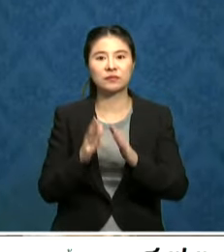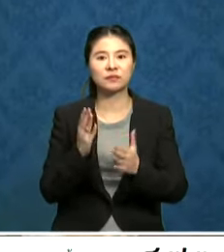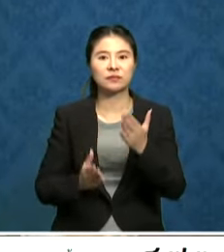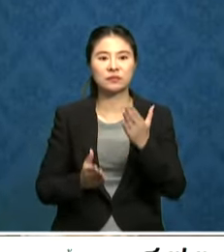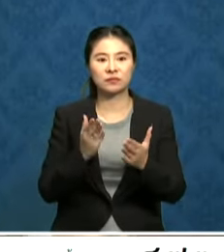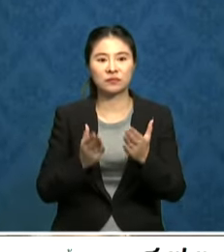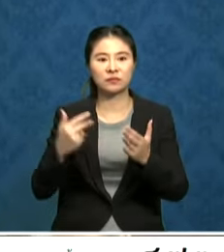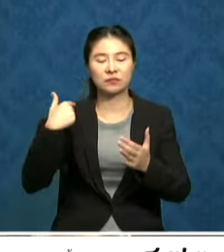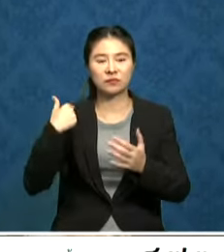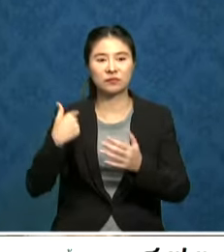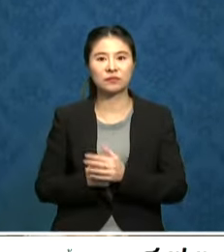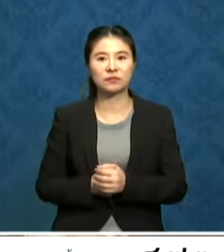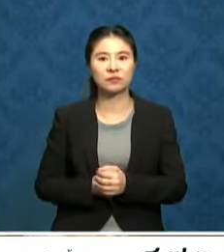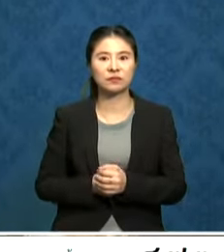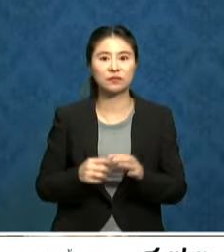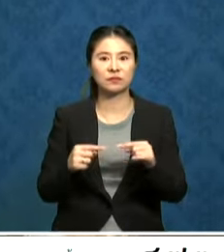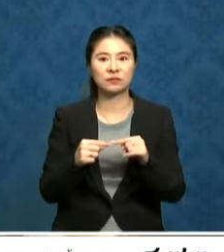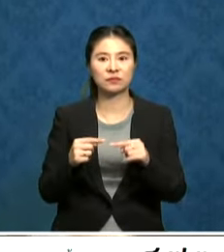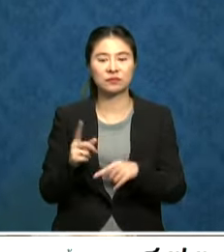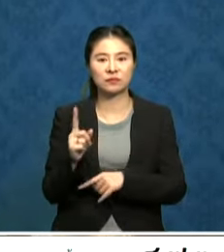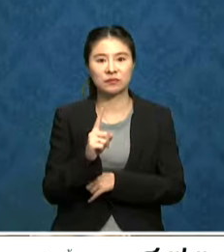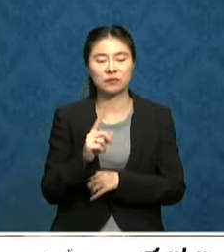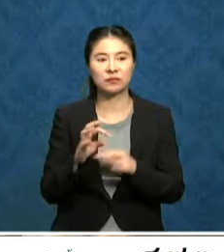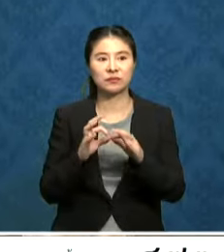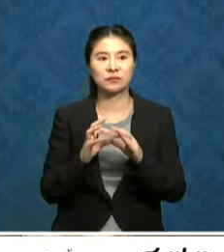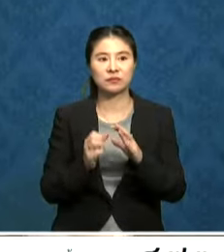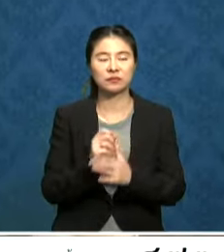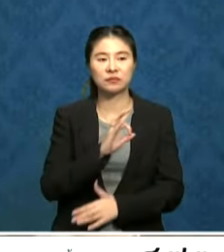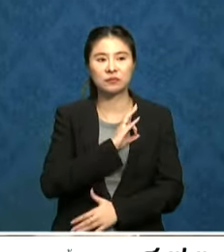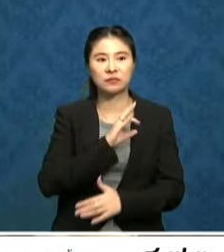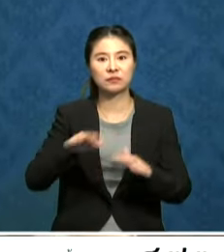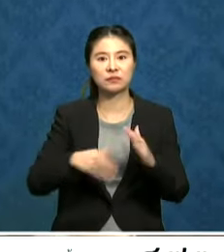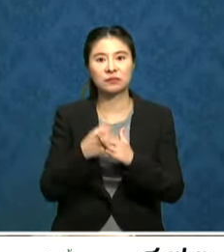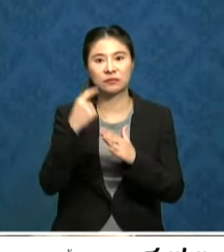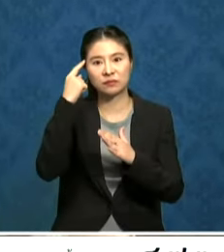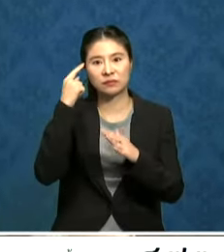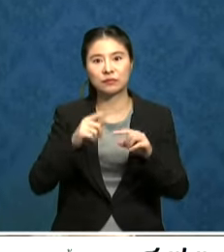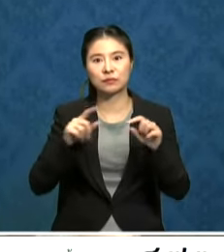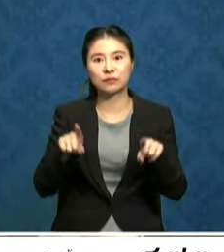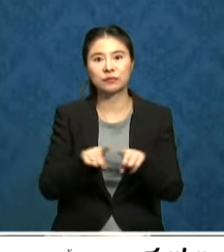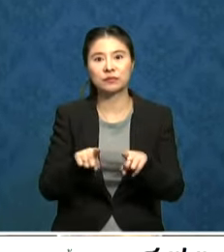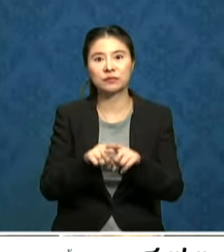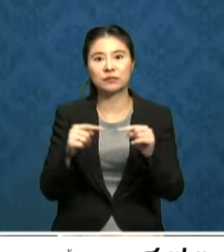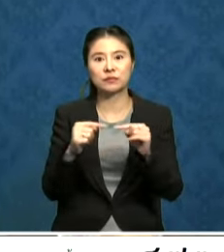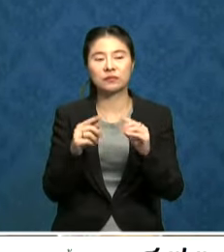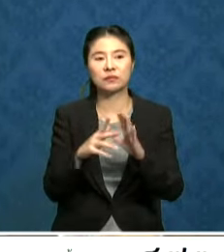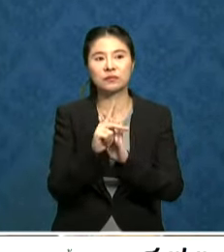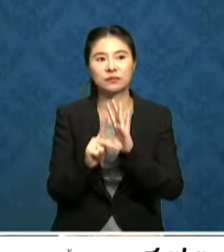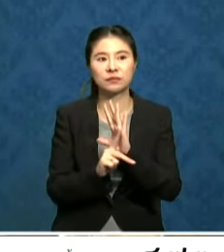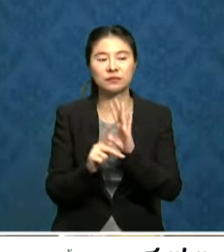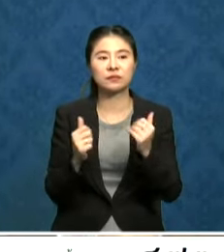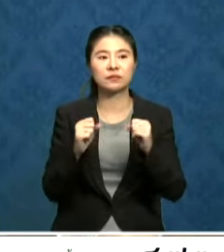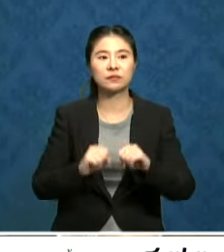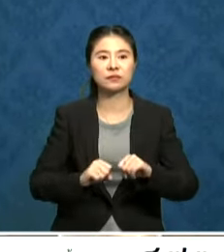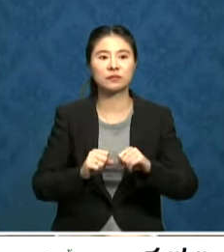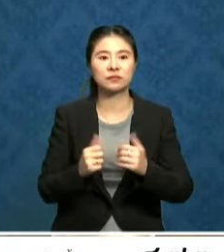ฉบับนึงเท่านั้นค่ะดิฉันเชื่อว่าเพื่อนสมาชิกทุกท่านน่าจะเห็นตรงกับดิฉันค่ะว่าการแก้ไขกฎหมายประชามติในครั้ง